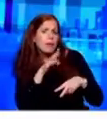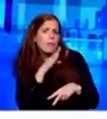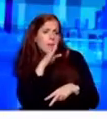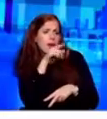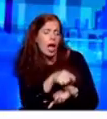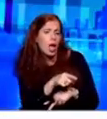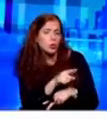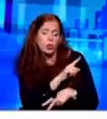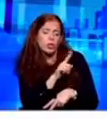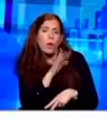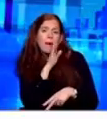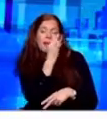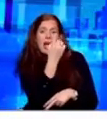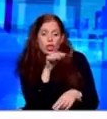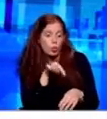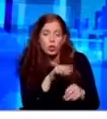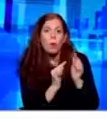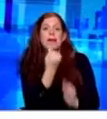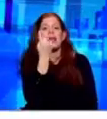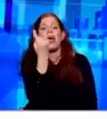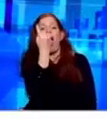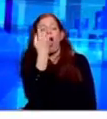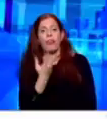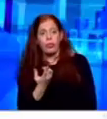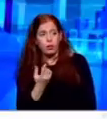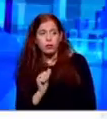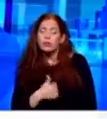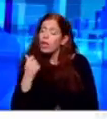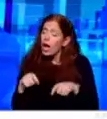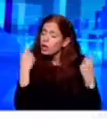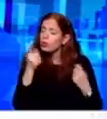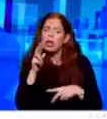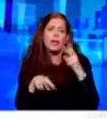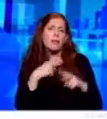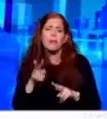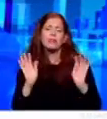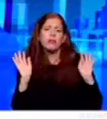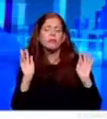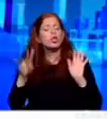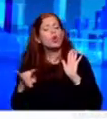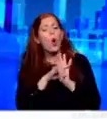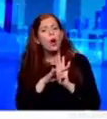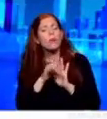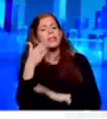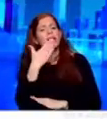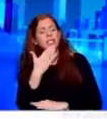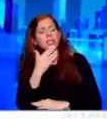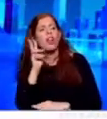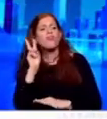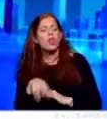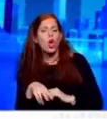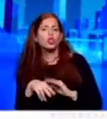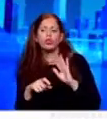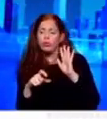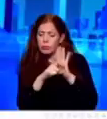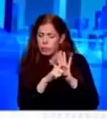הזאת שהיא לא נקודתית, לא מדובר במקרה אחד? שר החינוך צריך לטפל בדברים האלה. יש חוק במדינת ישראל, ויש סמלים של